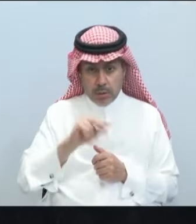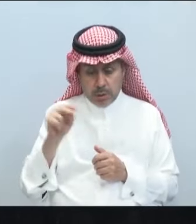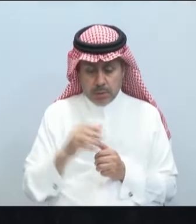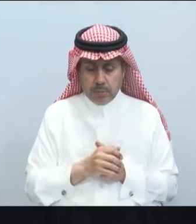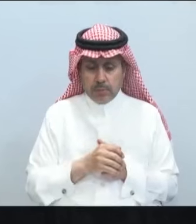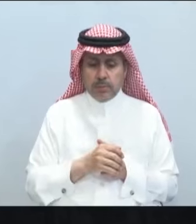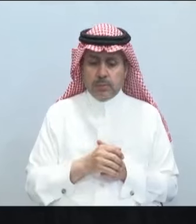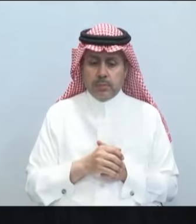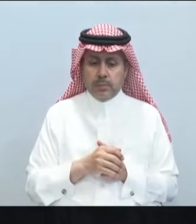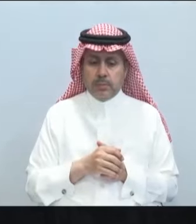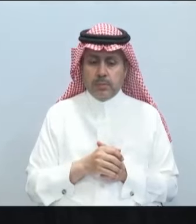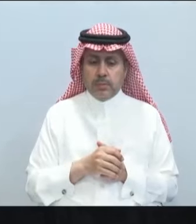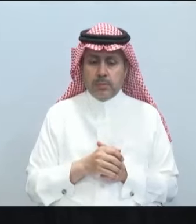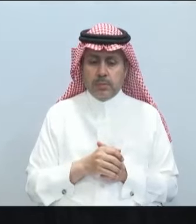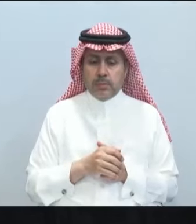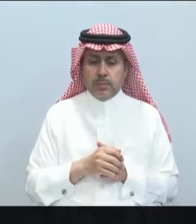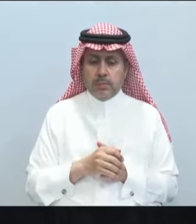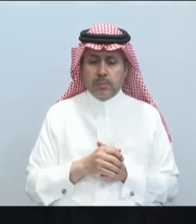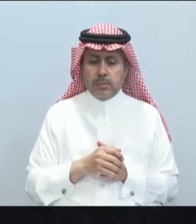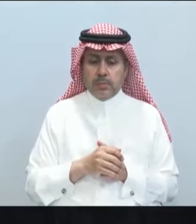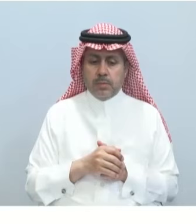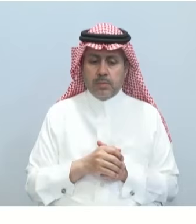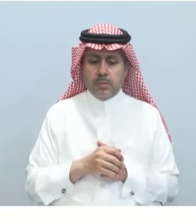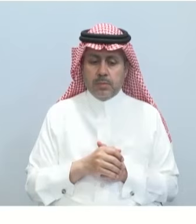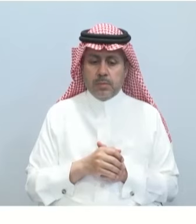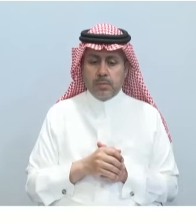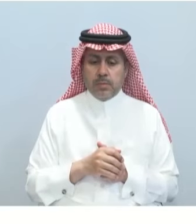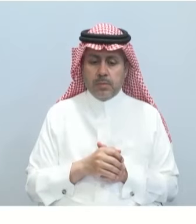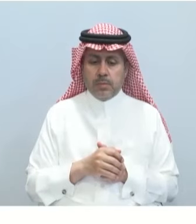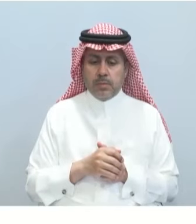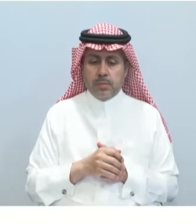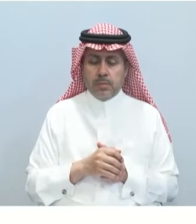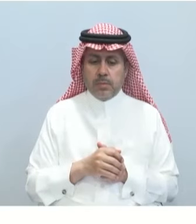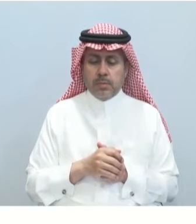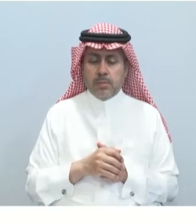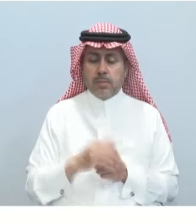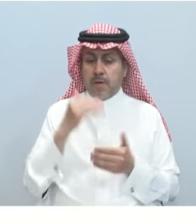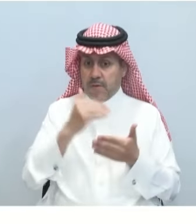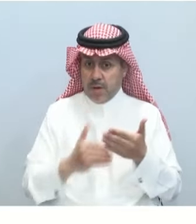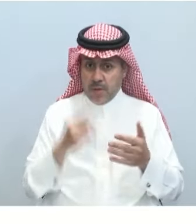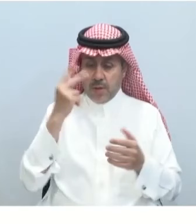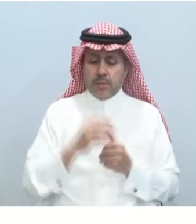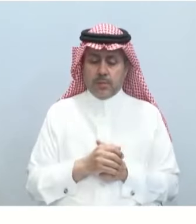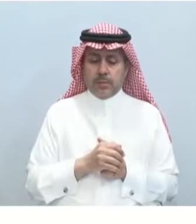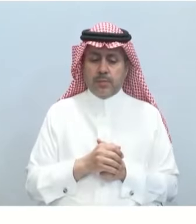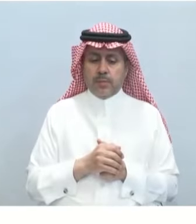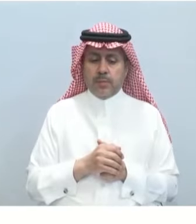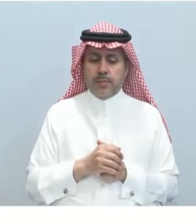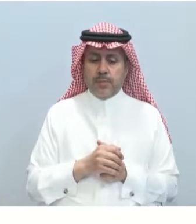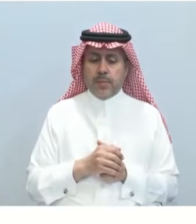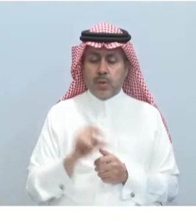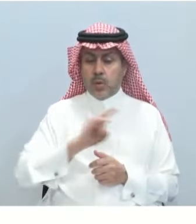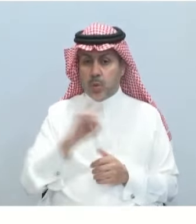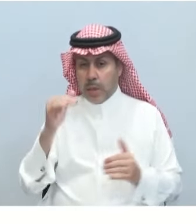هذا الجر مع مراعاه ما تقضي ما تقضي به الفقره الثانيه من هذه الماده ودون اخلال